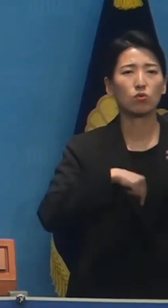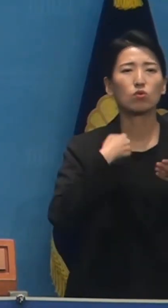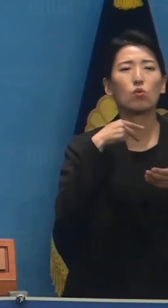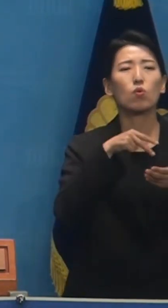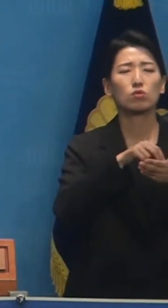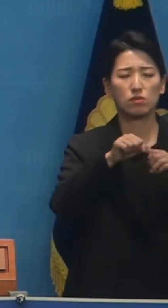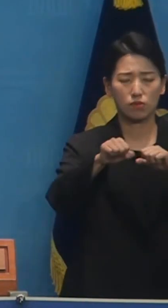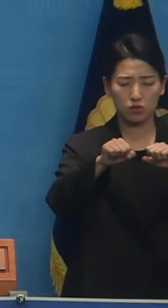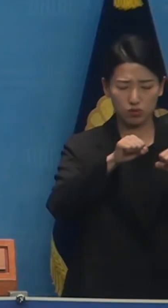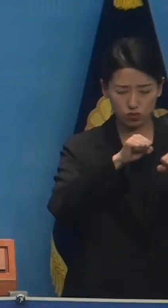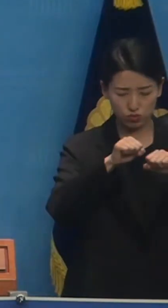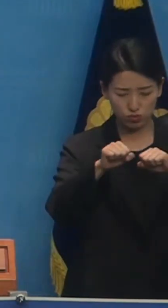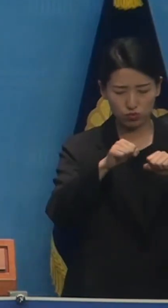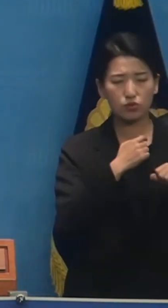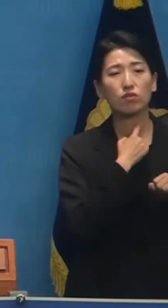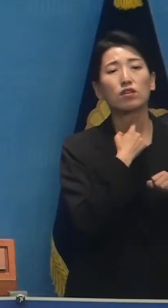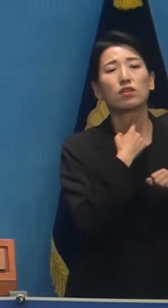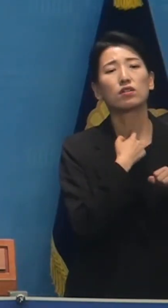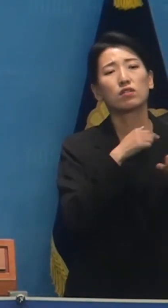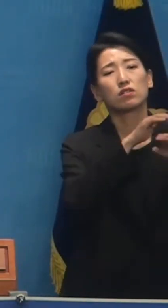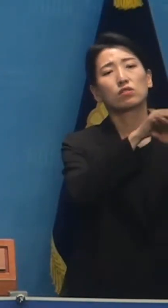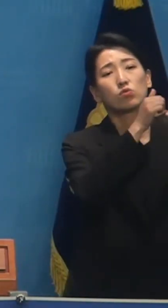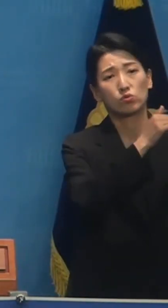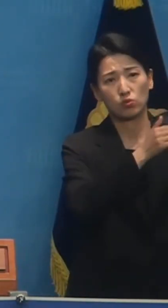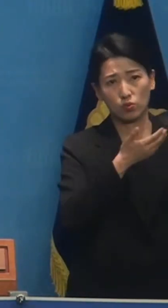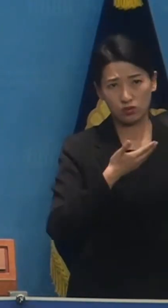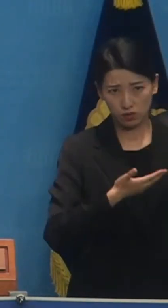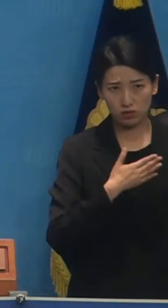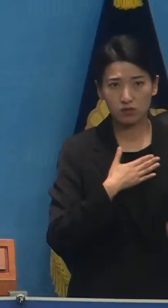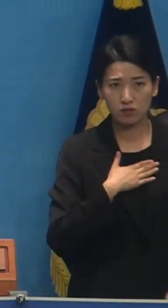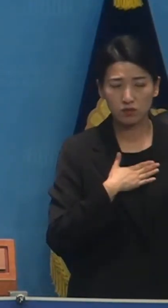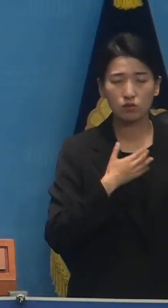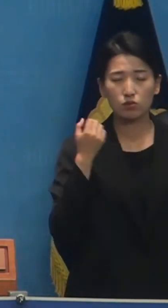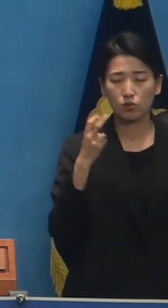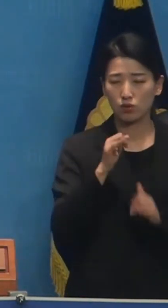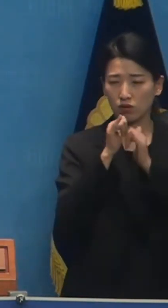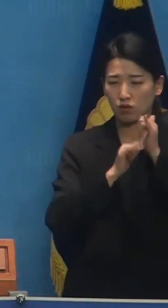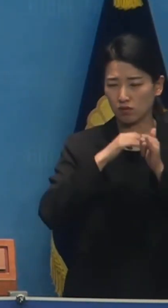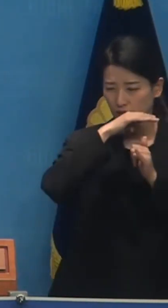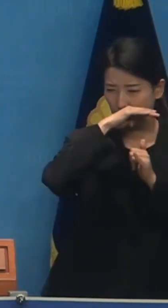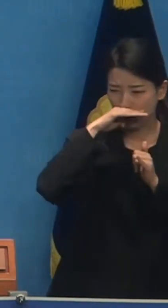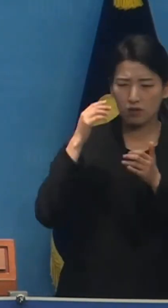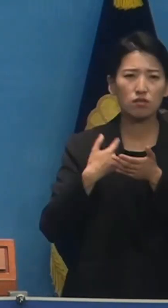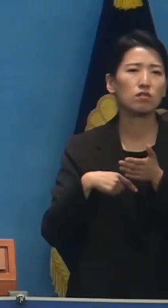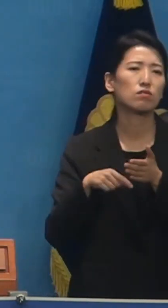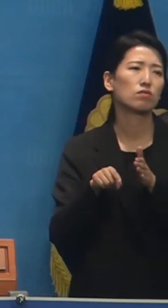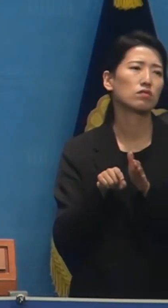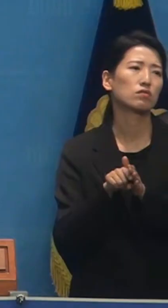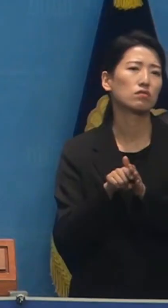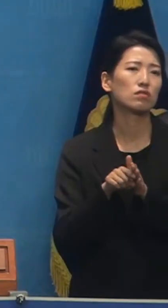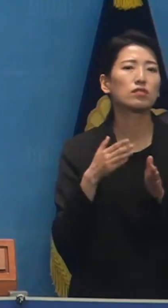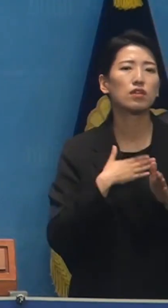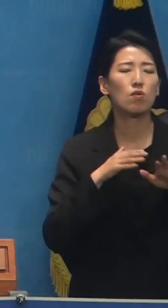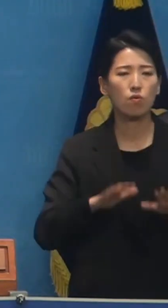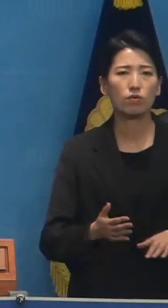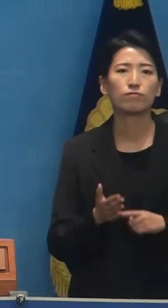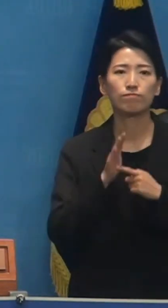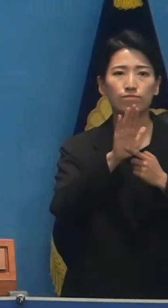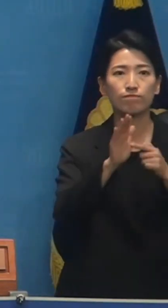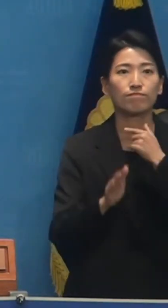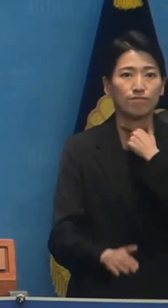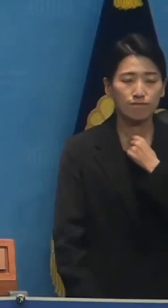독립유공자로서의 그 주소와 또 역사 바로 세우기를 위해서 이렇게 나왔습니다. 또